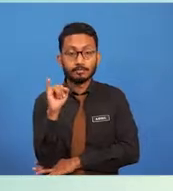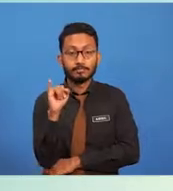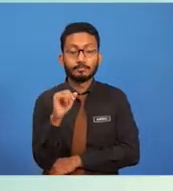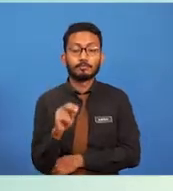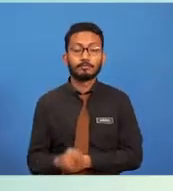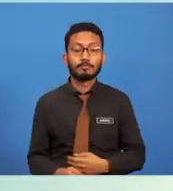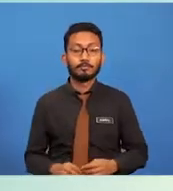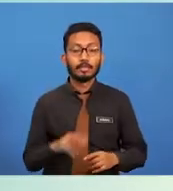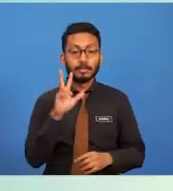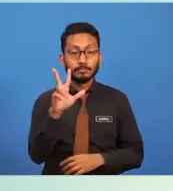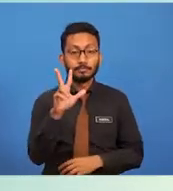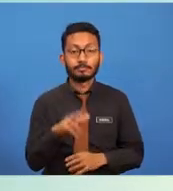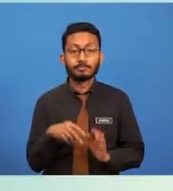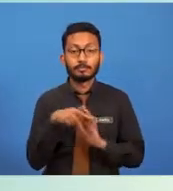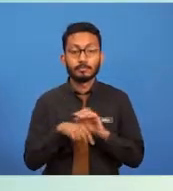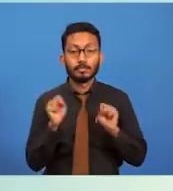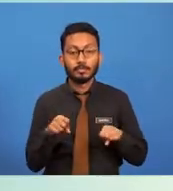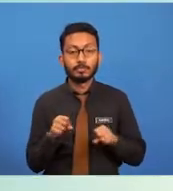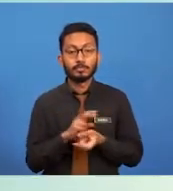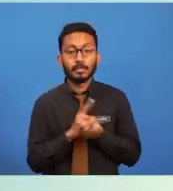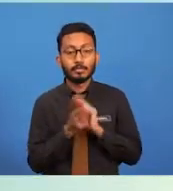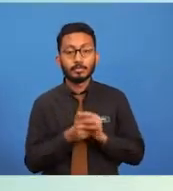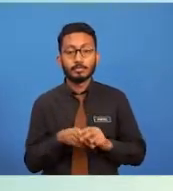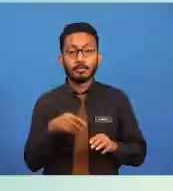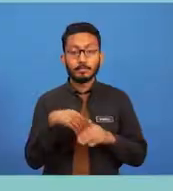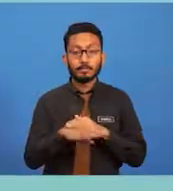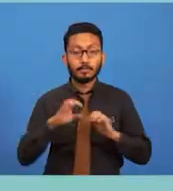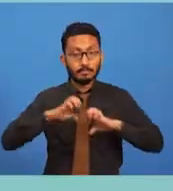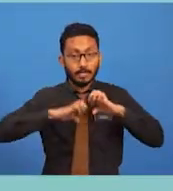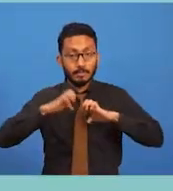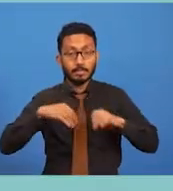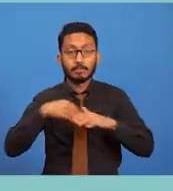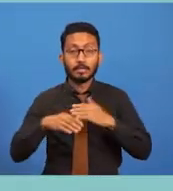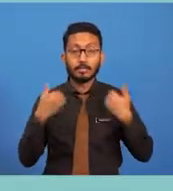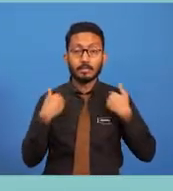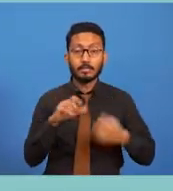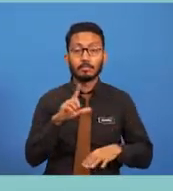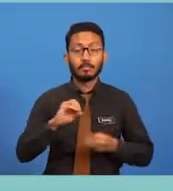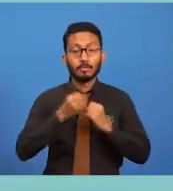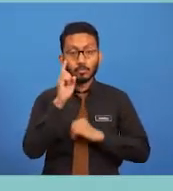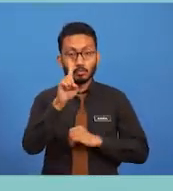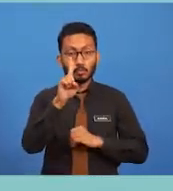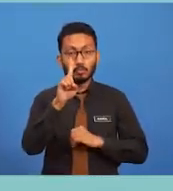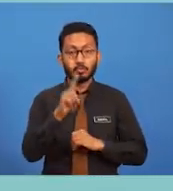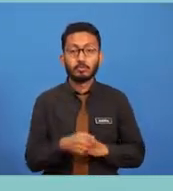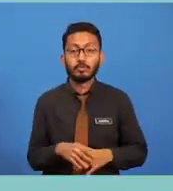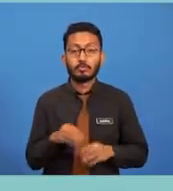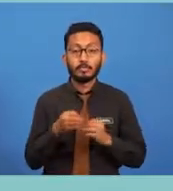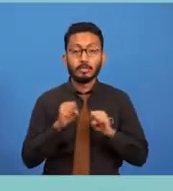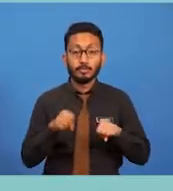Tiga pemboleh ubah dalam eksperimen ini adalah: pertama, pemboleh